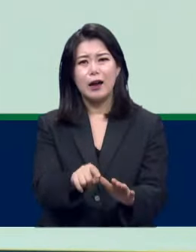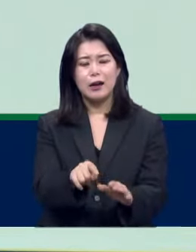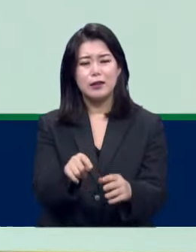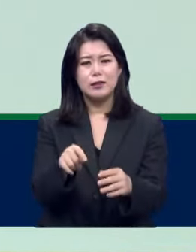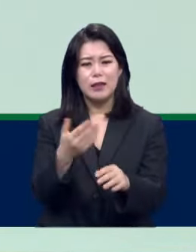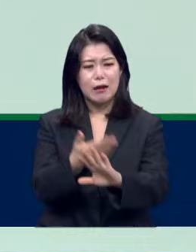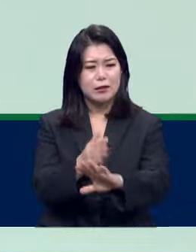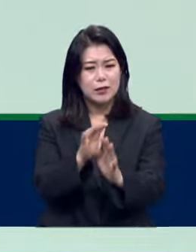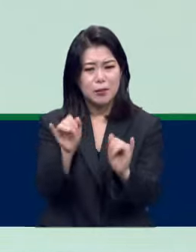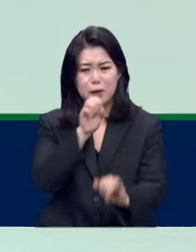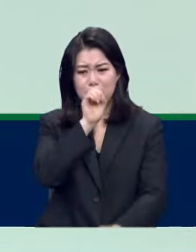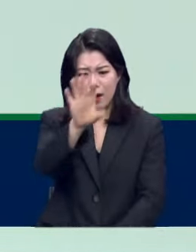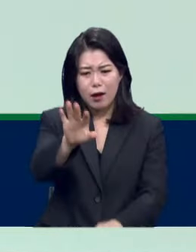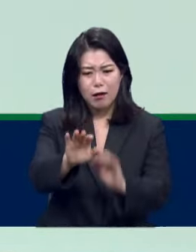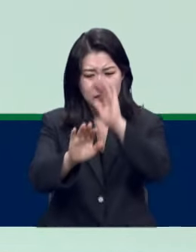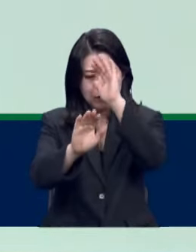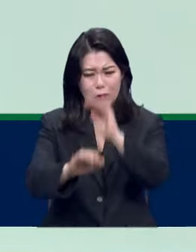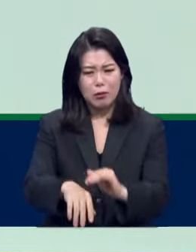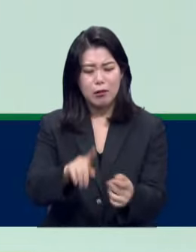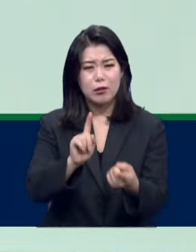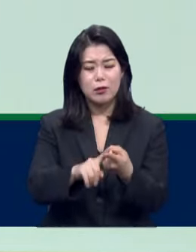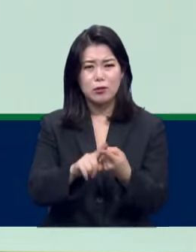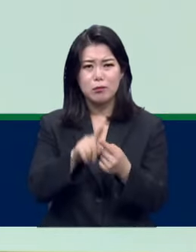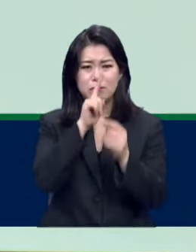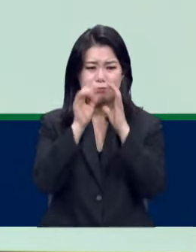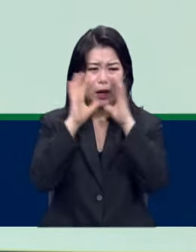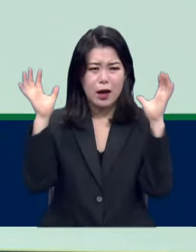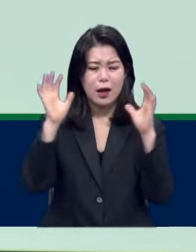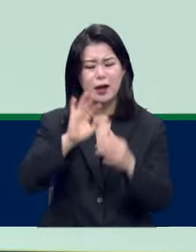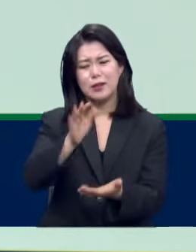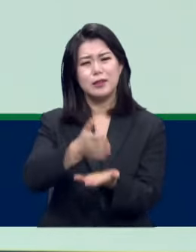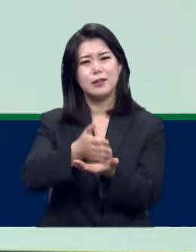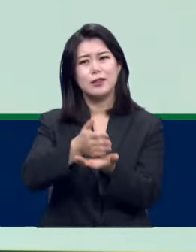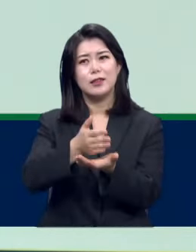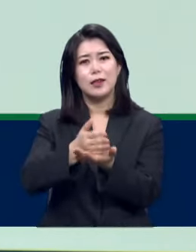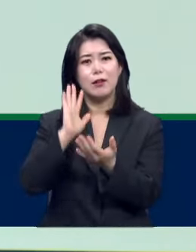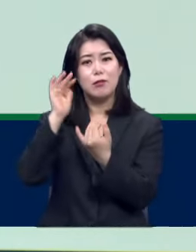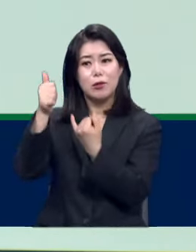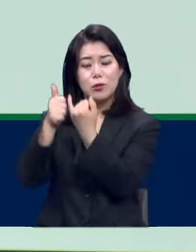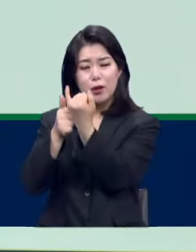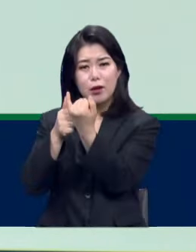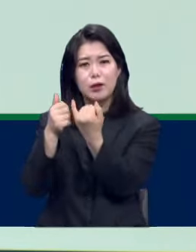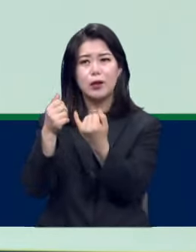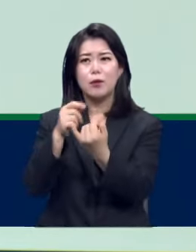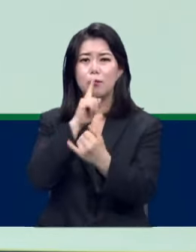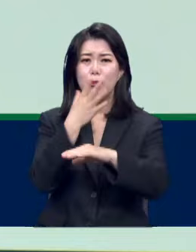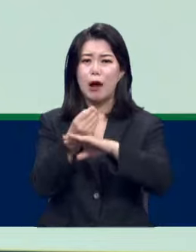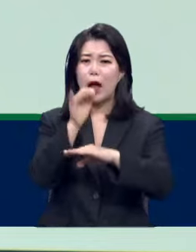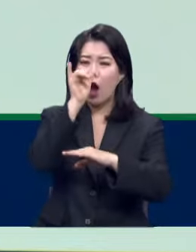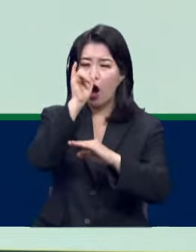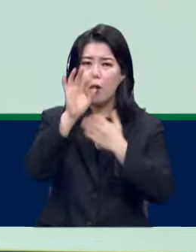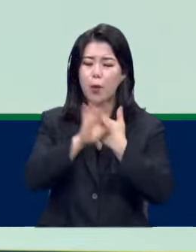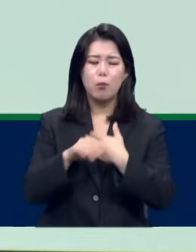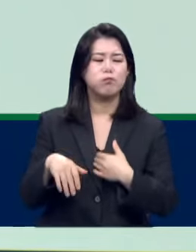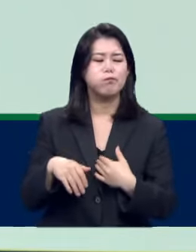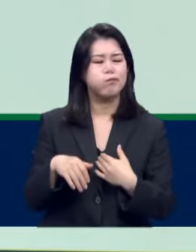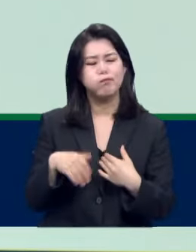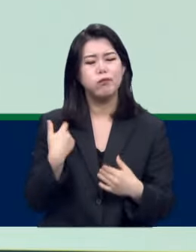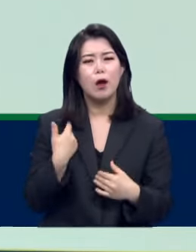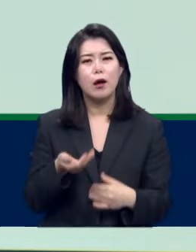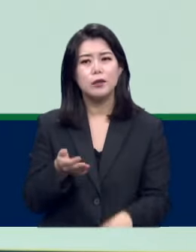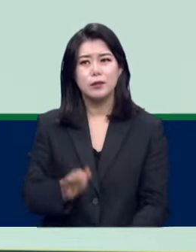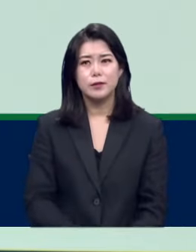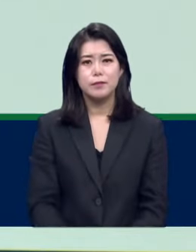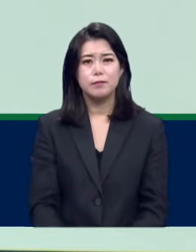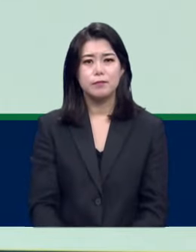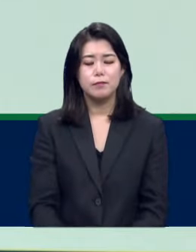한 얘기를 얘기를 하느냐 윤 대통령 뭐 혹은 김여사의 직접적인 목소리가 있다면 그거는 모르겠는데 앞서 리가 들었던